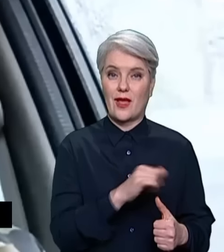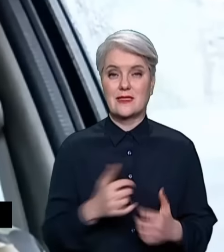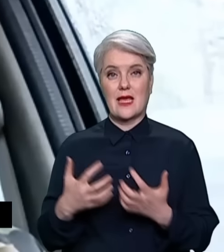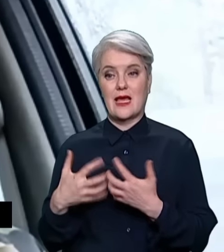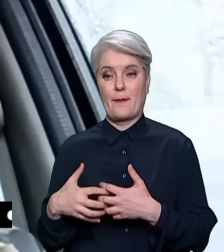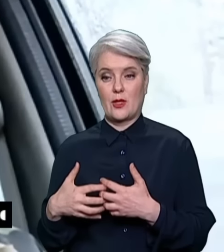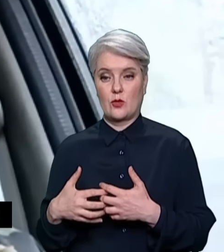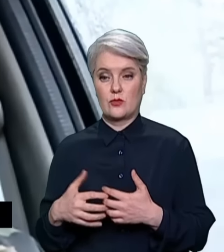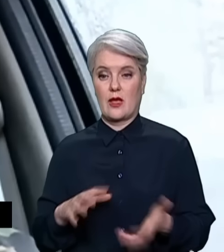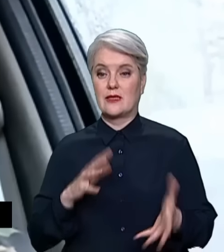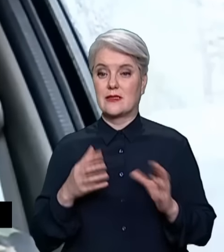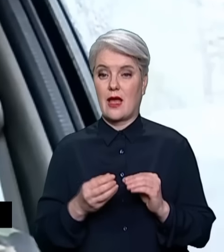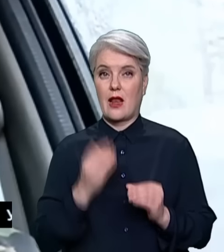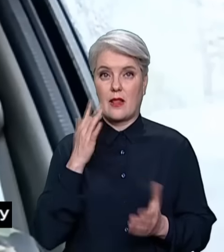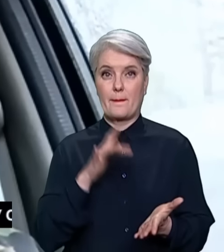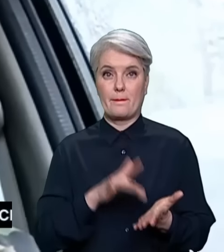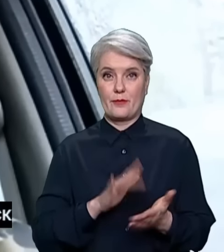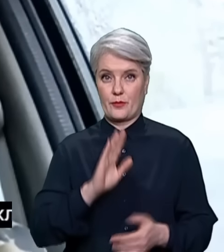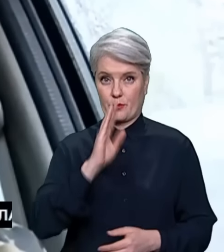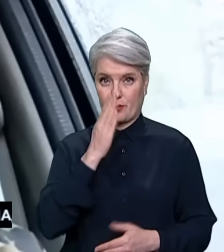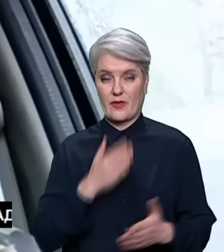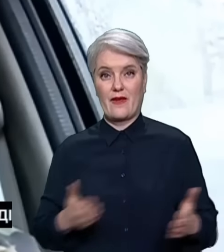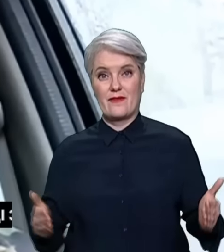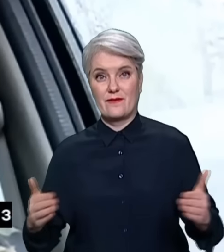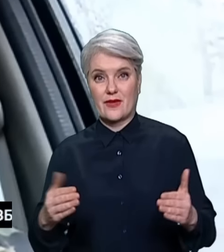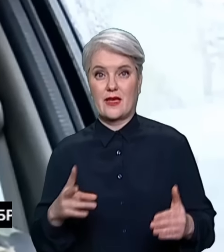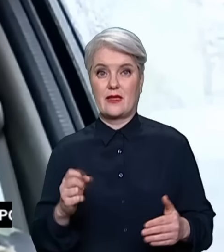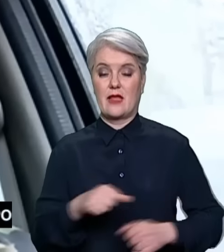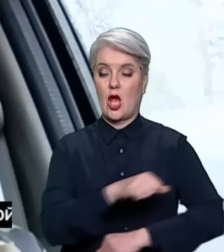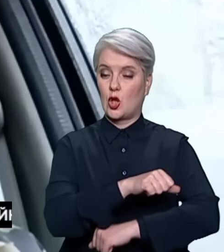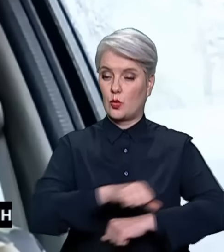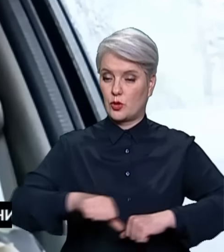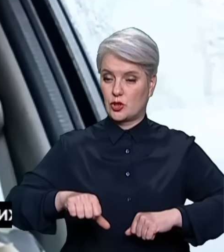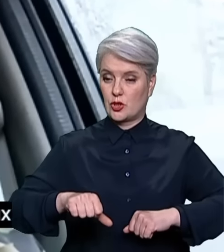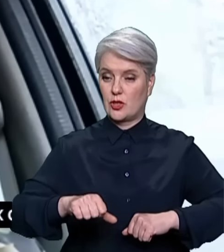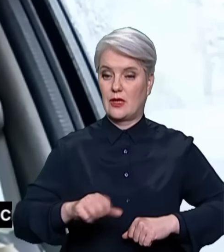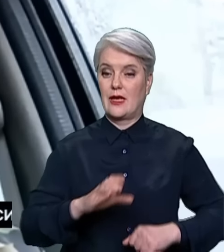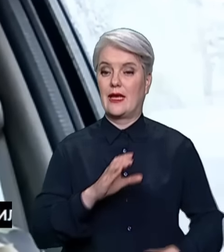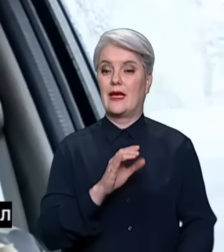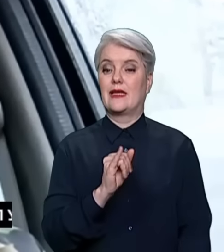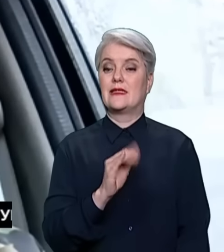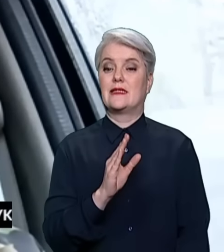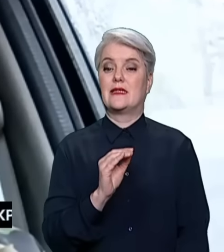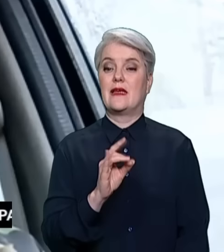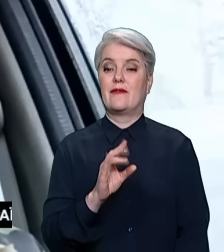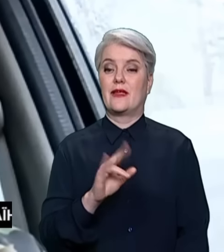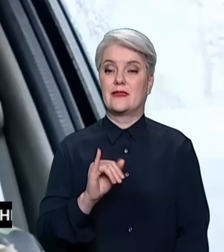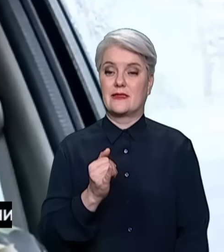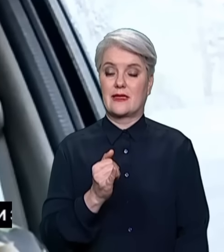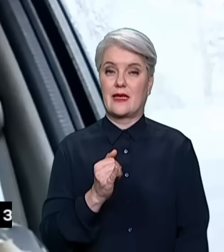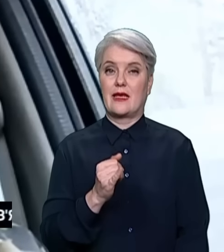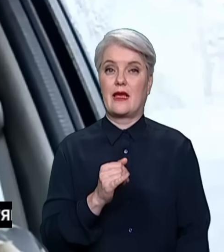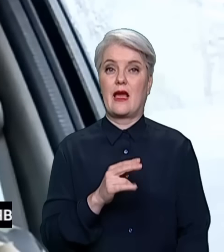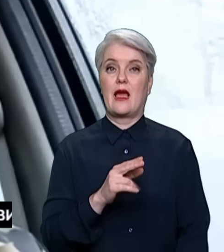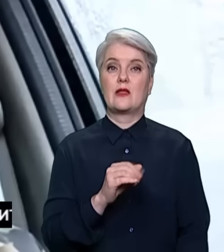Краматорська. Загальною метою противника є вихід на рубежі Сіверський Донець-Донбас